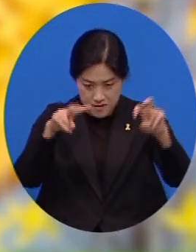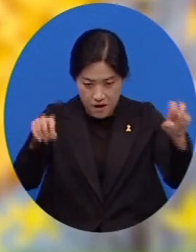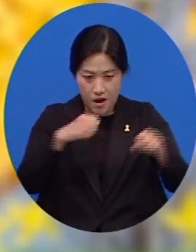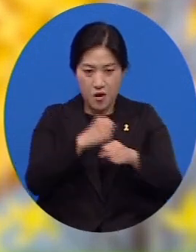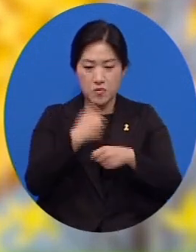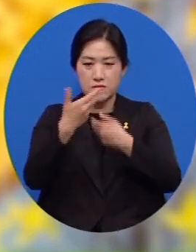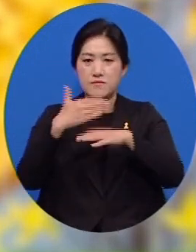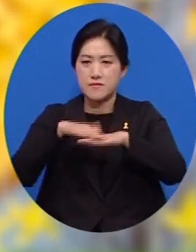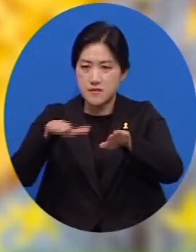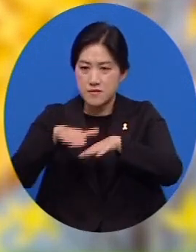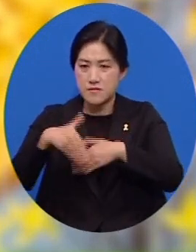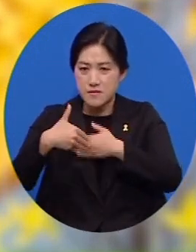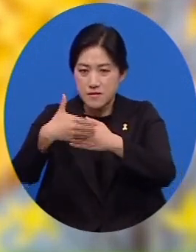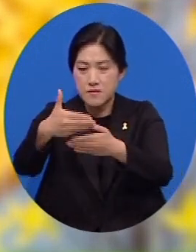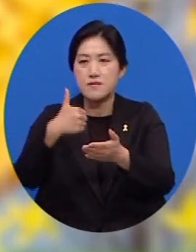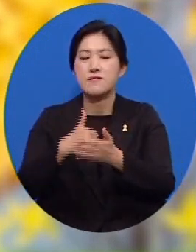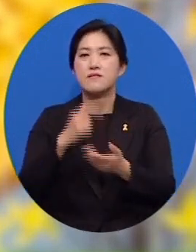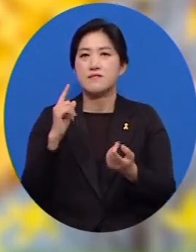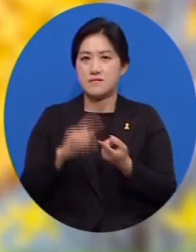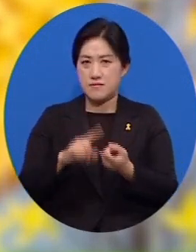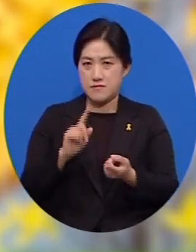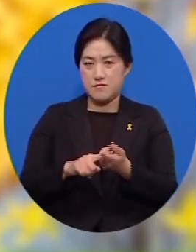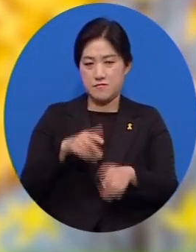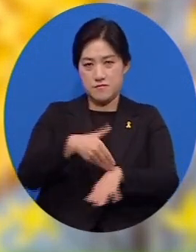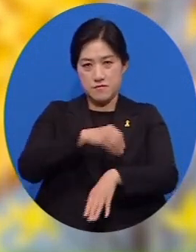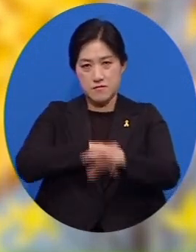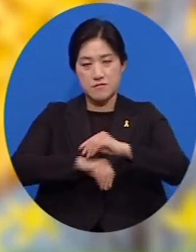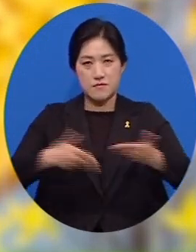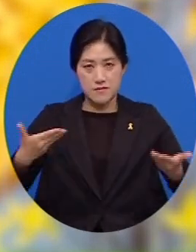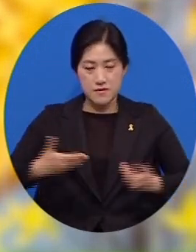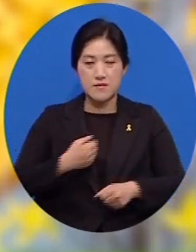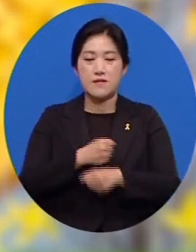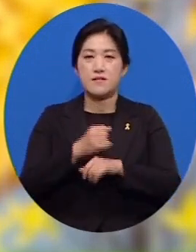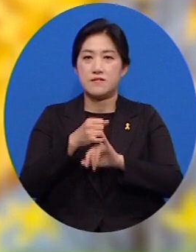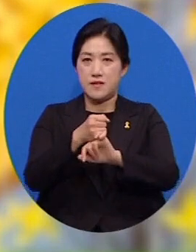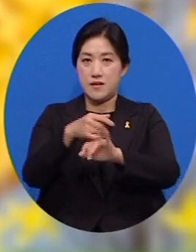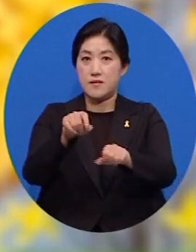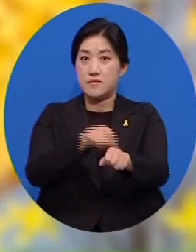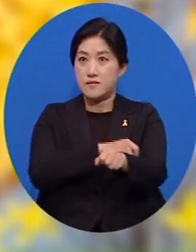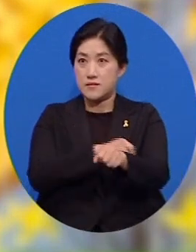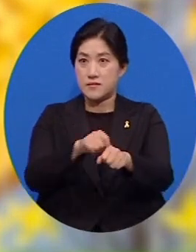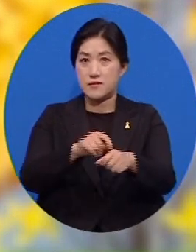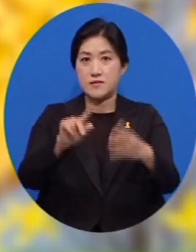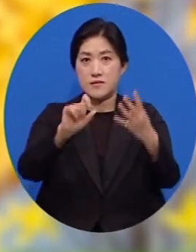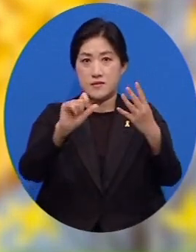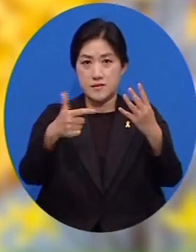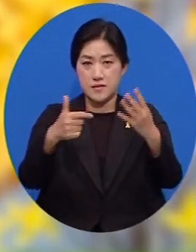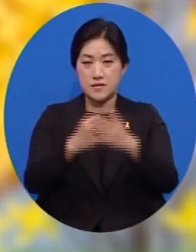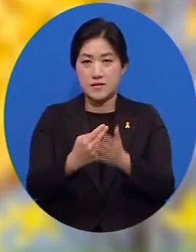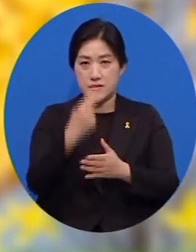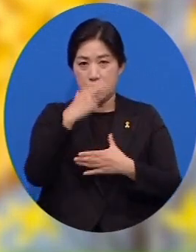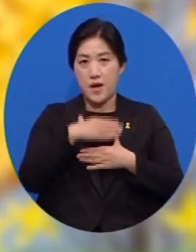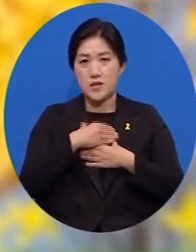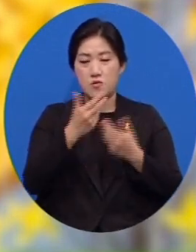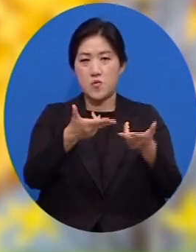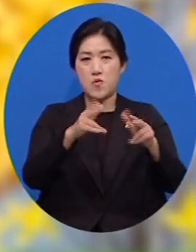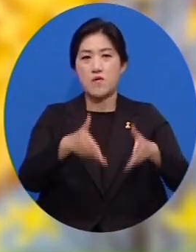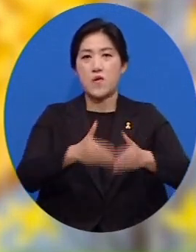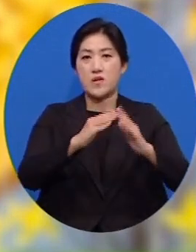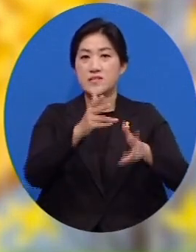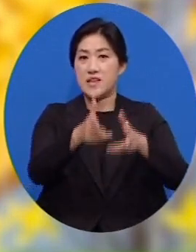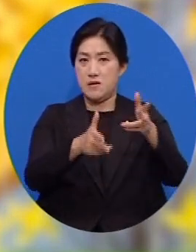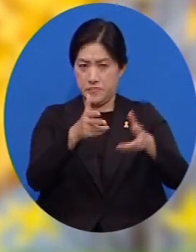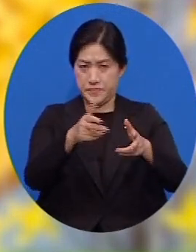적극적으로 임하겠습니다. 특히 4.16 생명안전공원